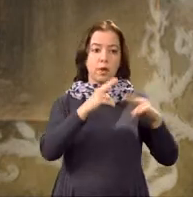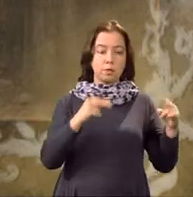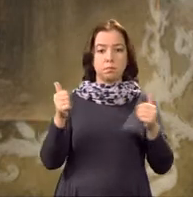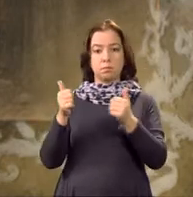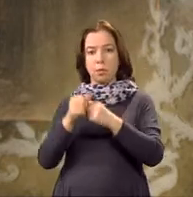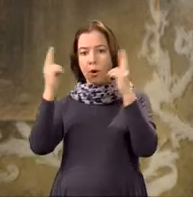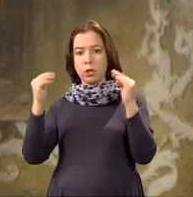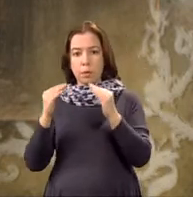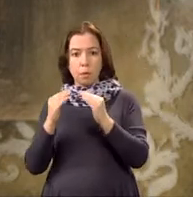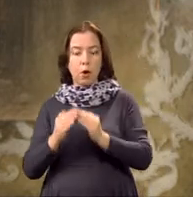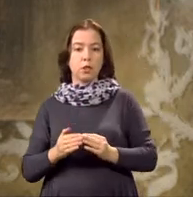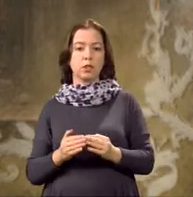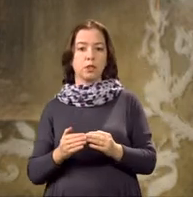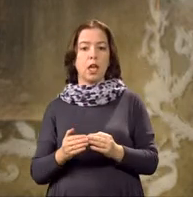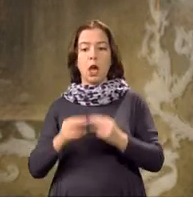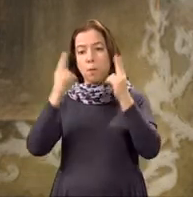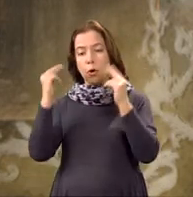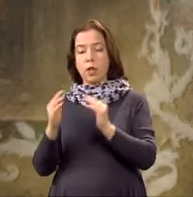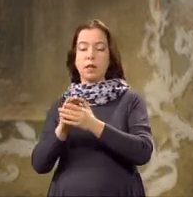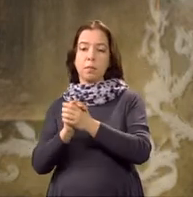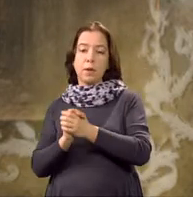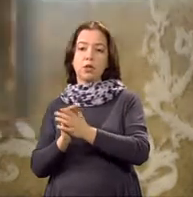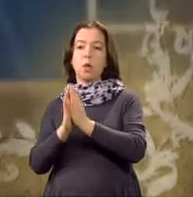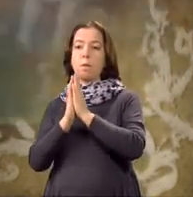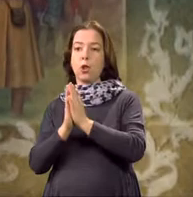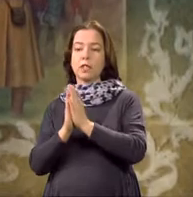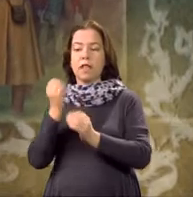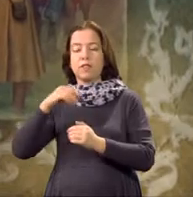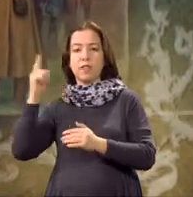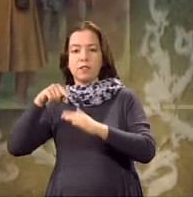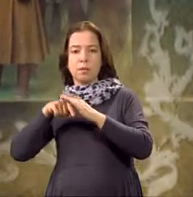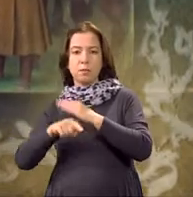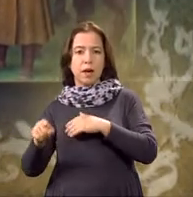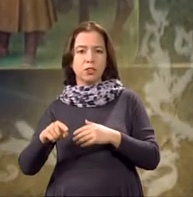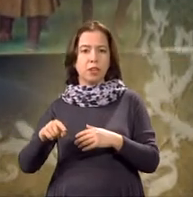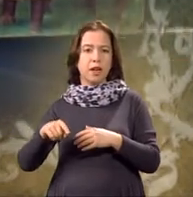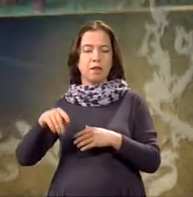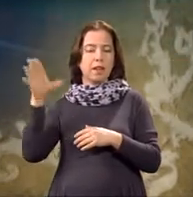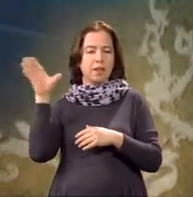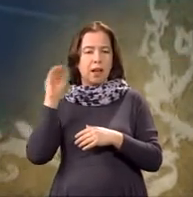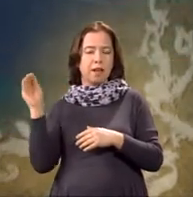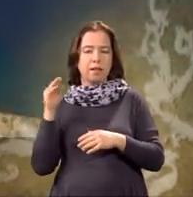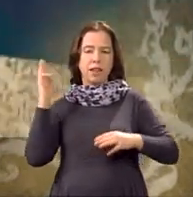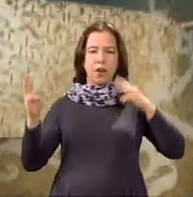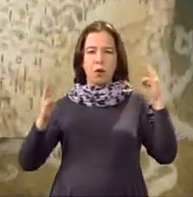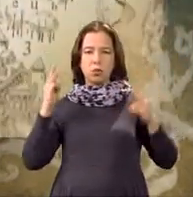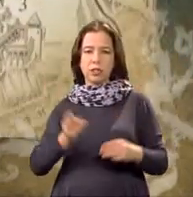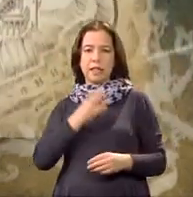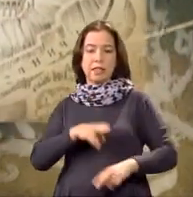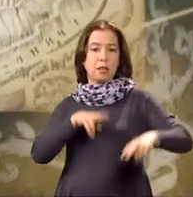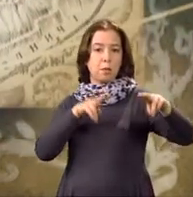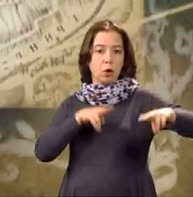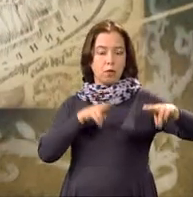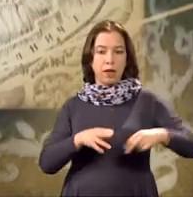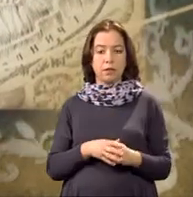Володимира, і далі мирно молилися в давніх печерах, незважаючи на гучні князівські полювання.